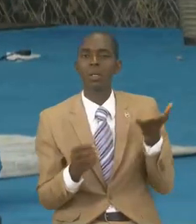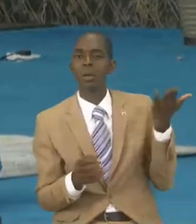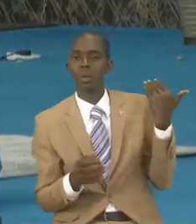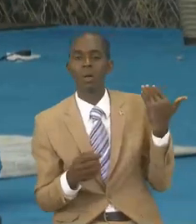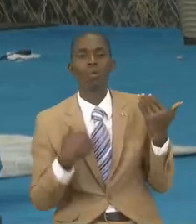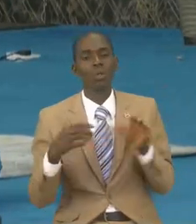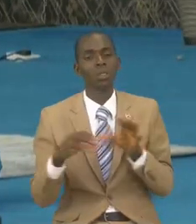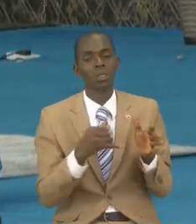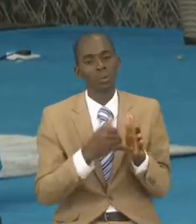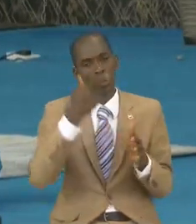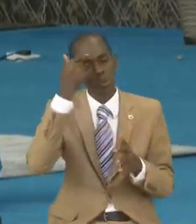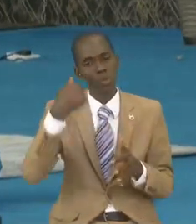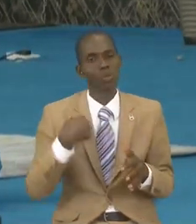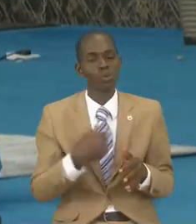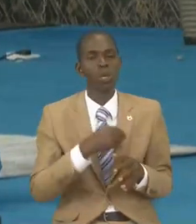étions ignorants